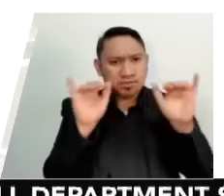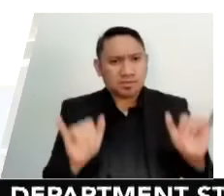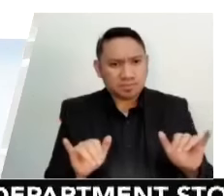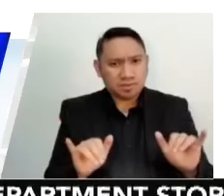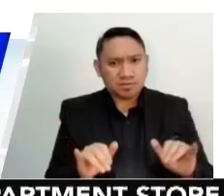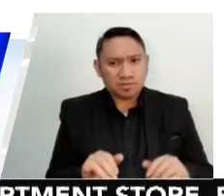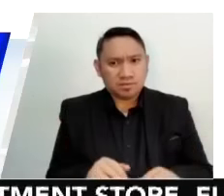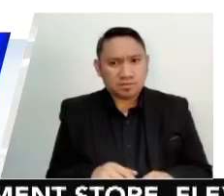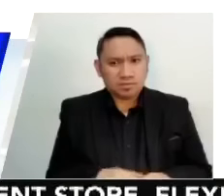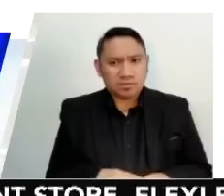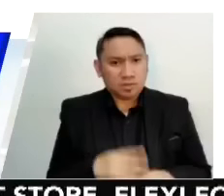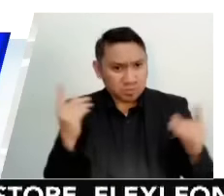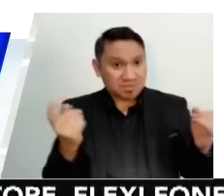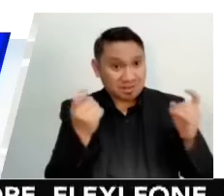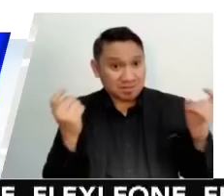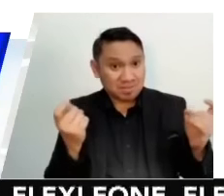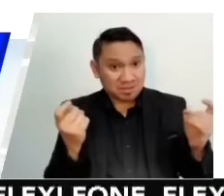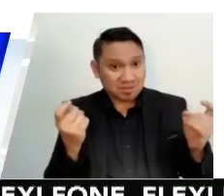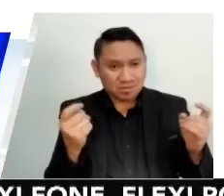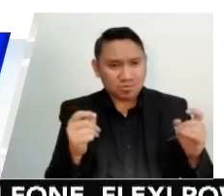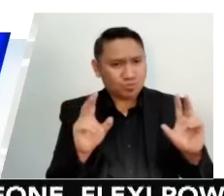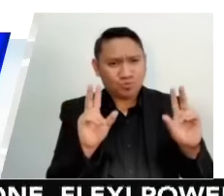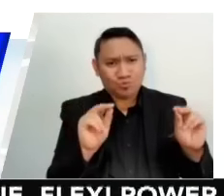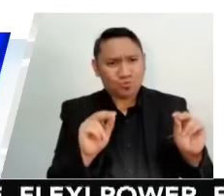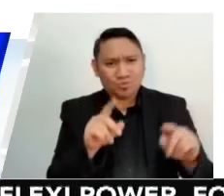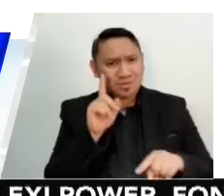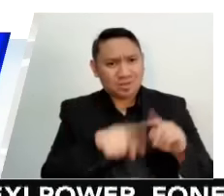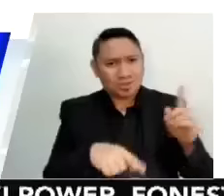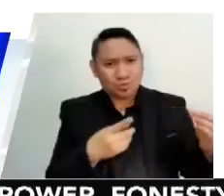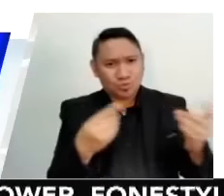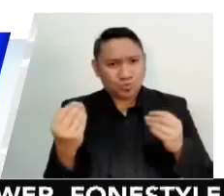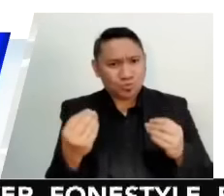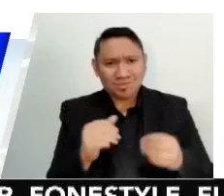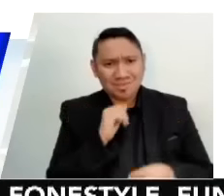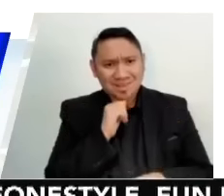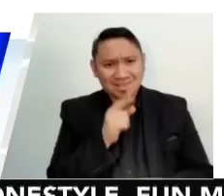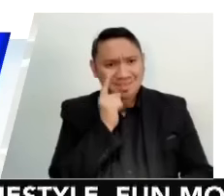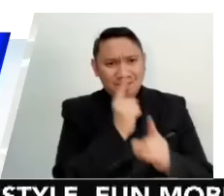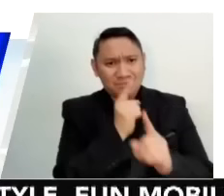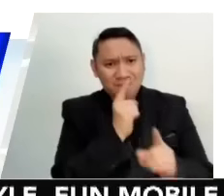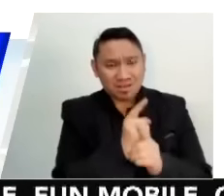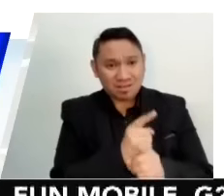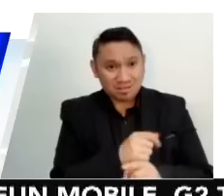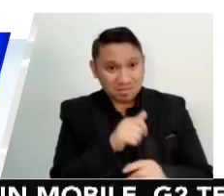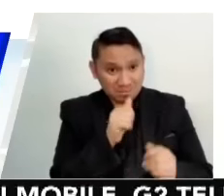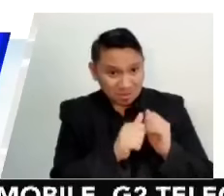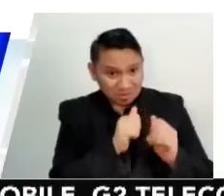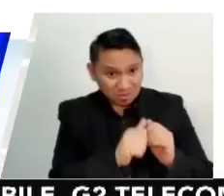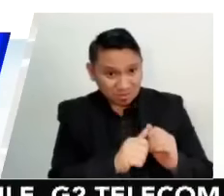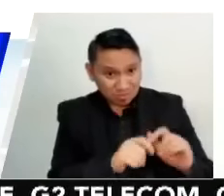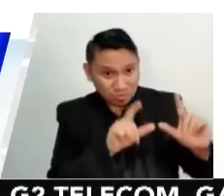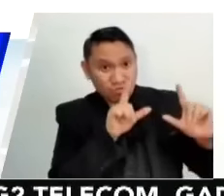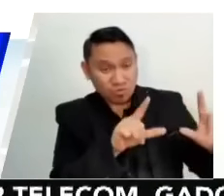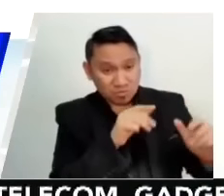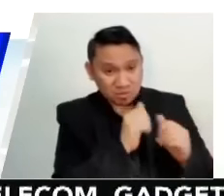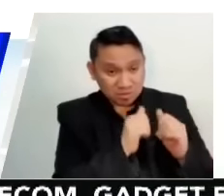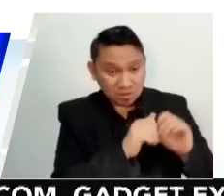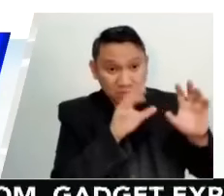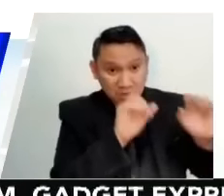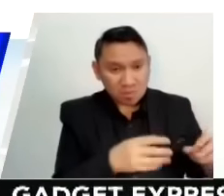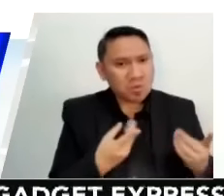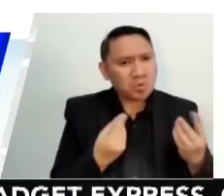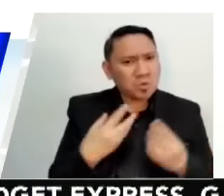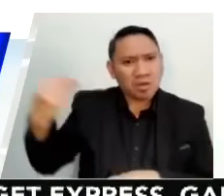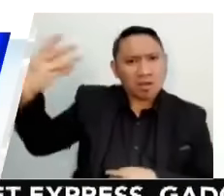wanted. We shouldn't do that. Hindi tama yun eh. Ano, mga wanted ba? Pagka nahuli natin, magpapa-selfie tayo? Ganun ba